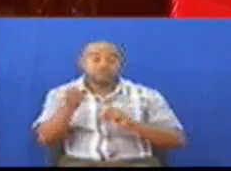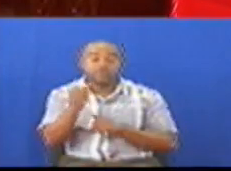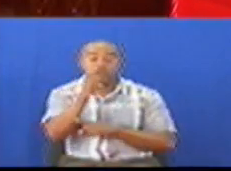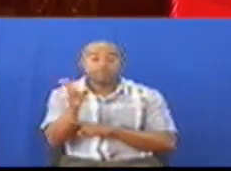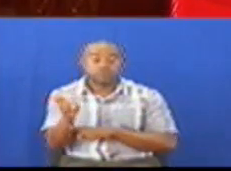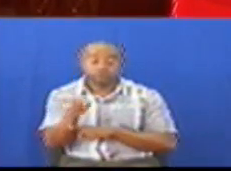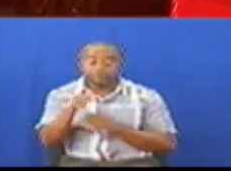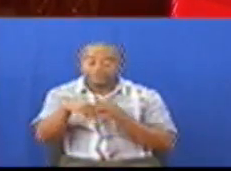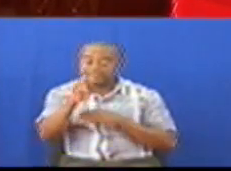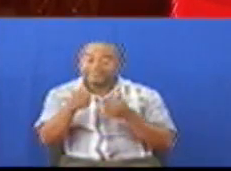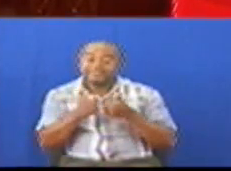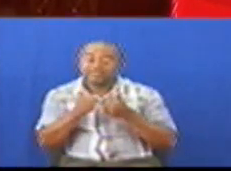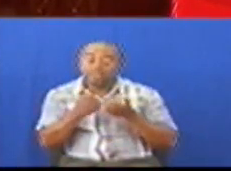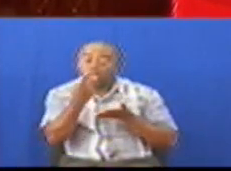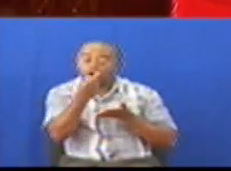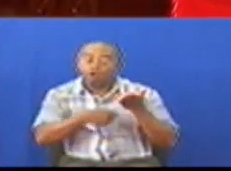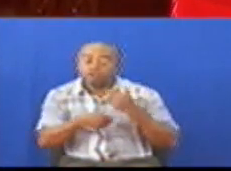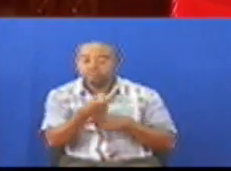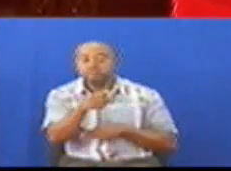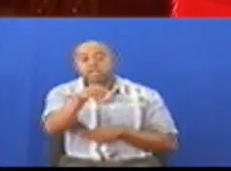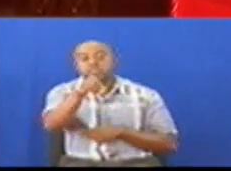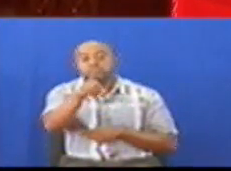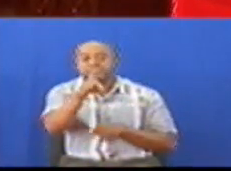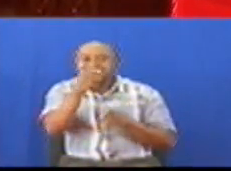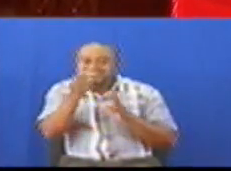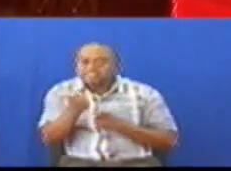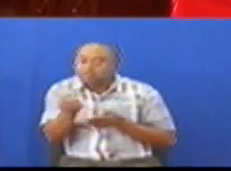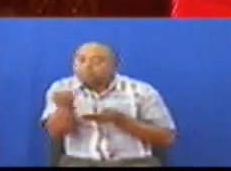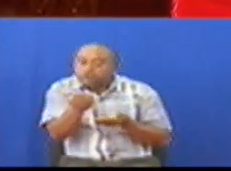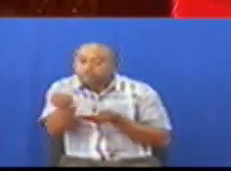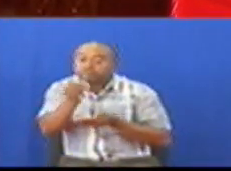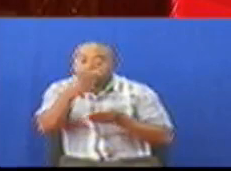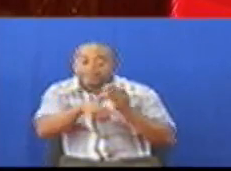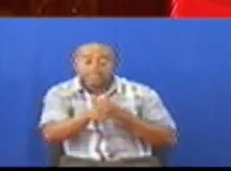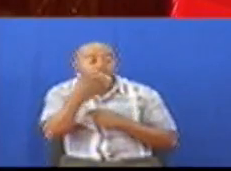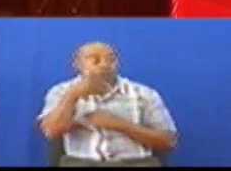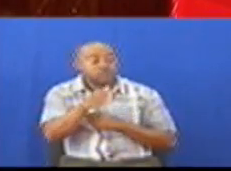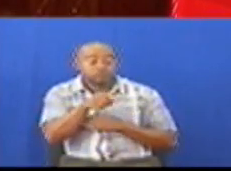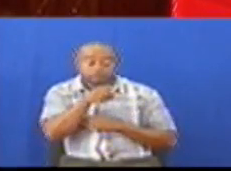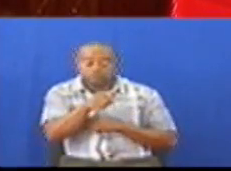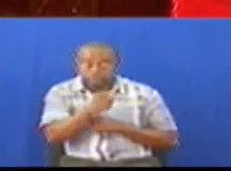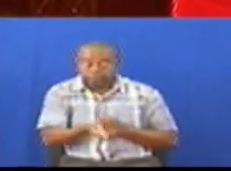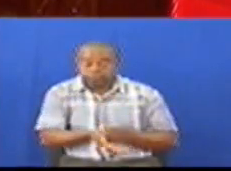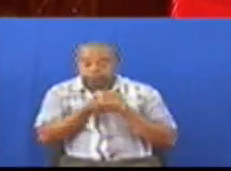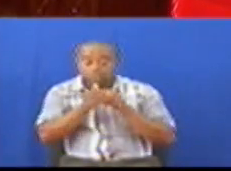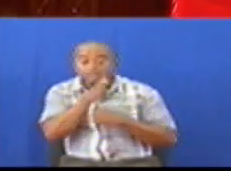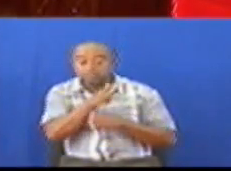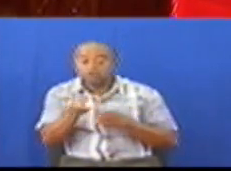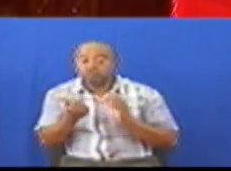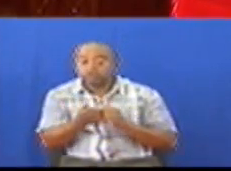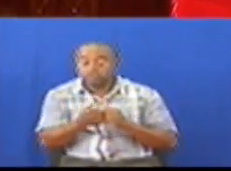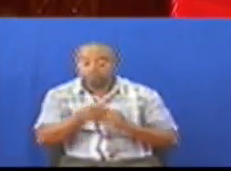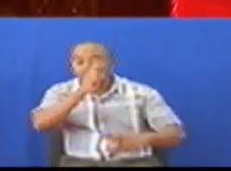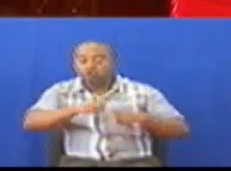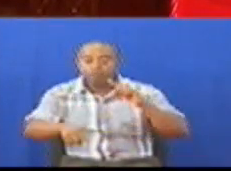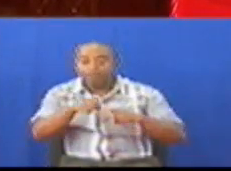kinachotokana na kodi ya ardhi kama makusanyo ya ndani ni muhimu sana katika utoaji wa mashauri zetu zikabiliane na changamoto mbalimbali za